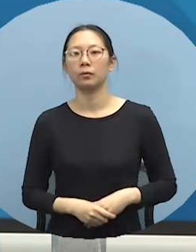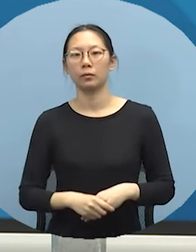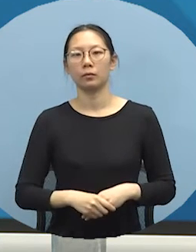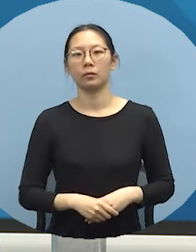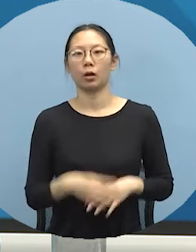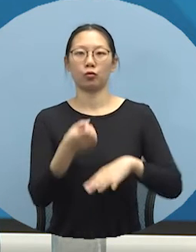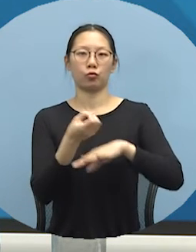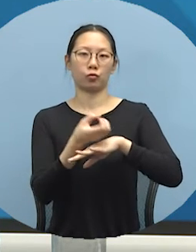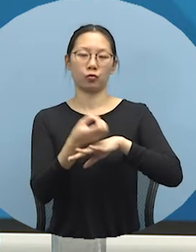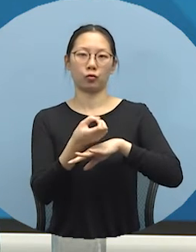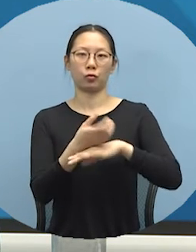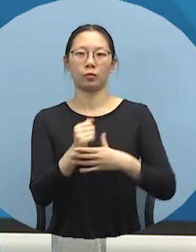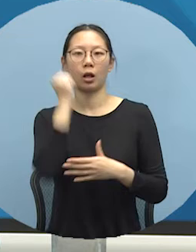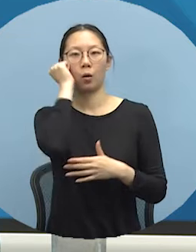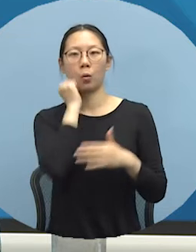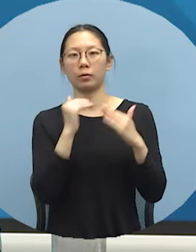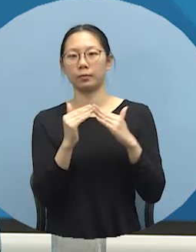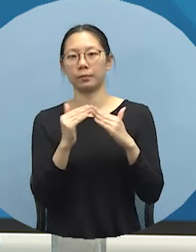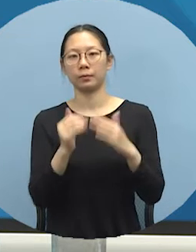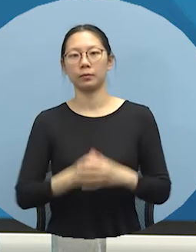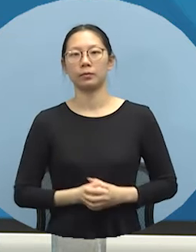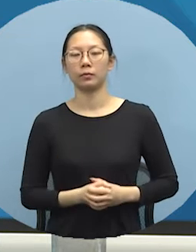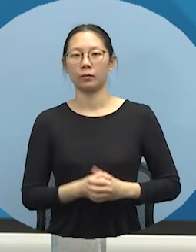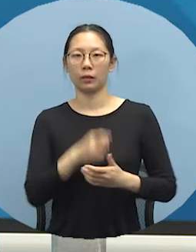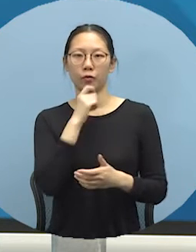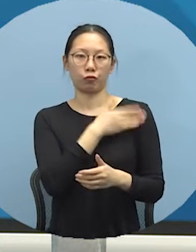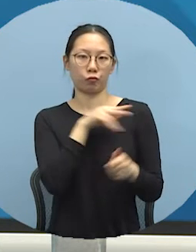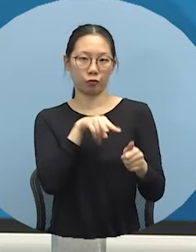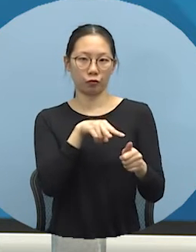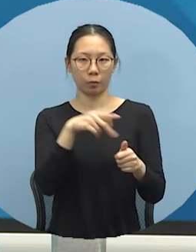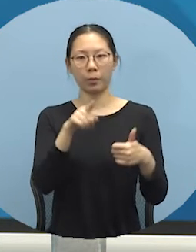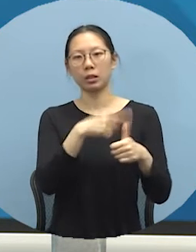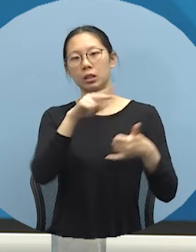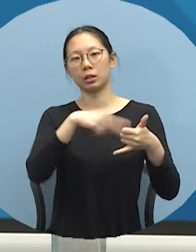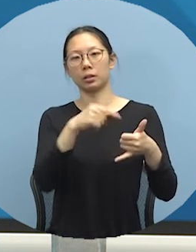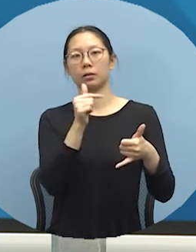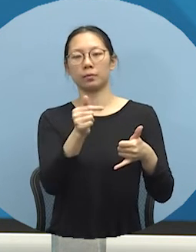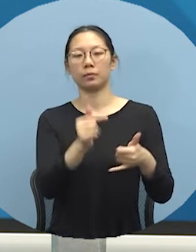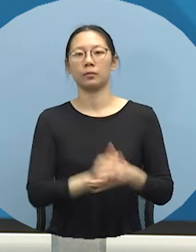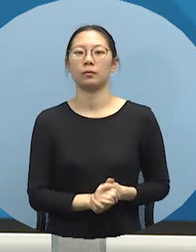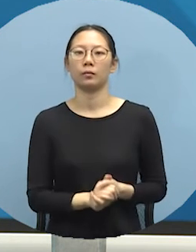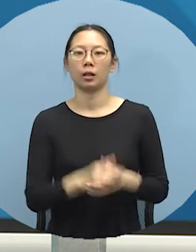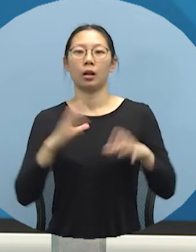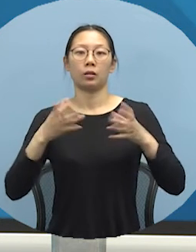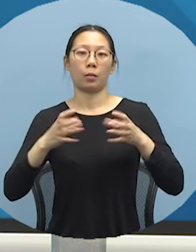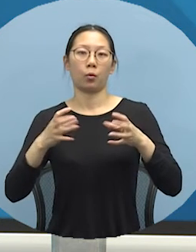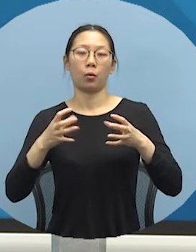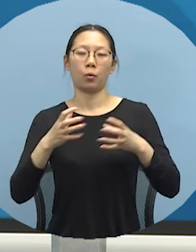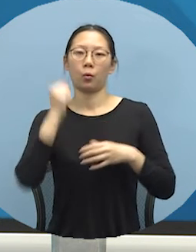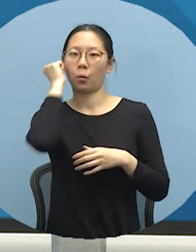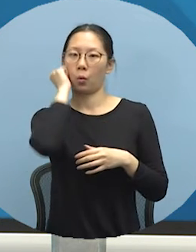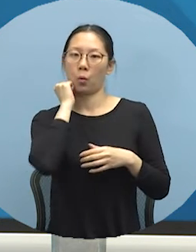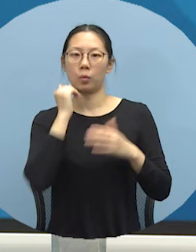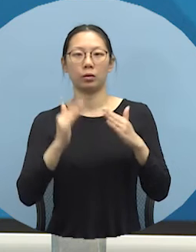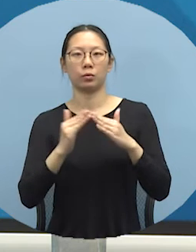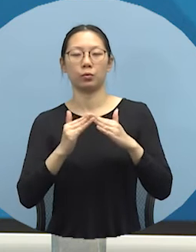啦。荃灣荃威花園仁愛護老中心啦，都有護理員咧初步確診啦。大埔墟嘅運頭街樂